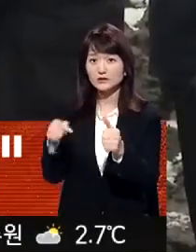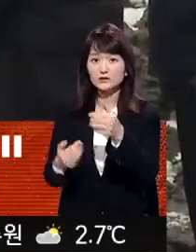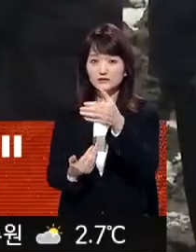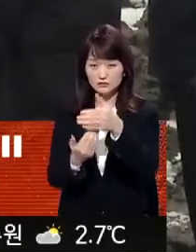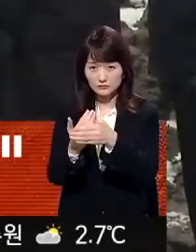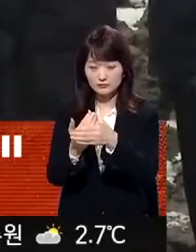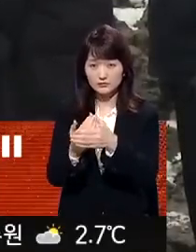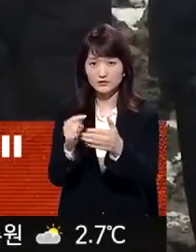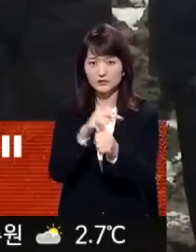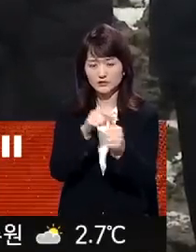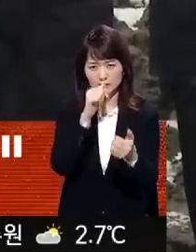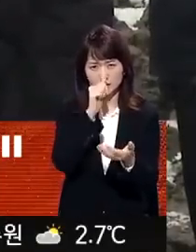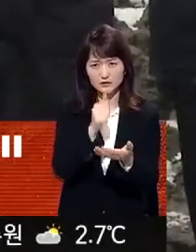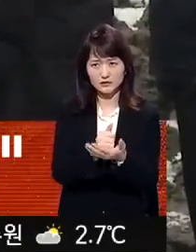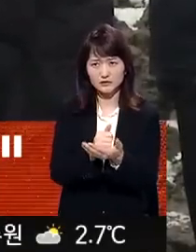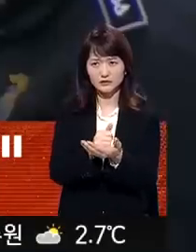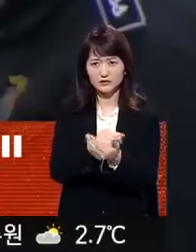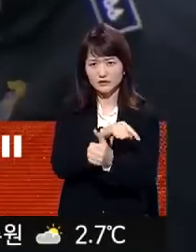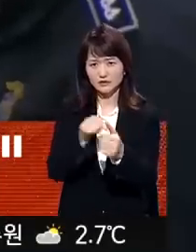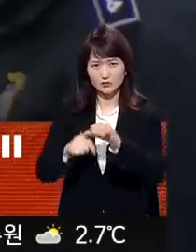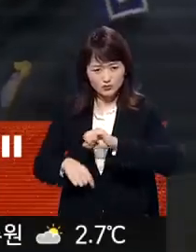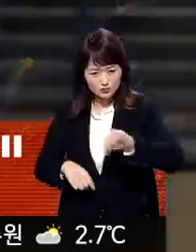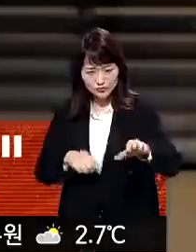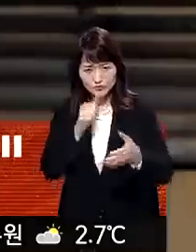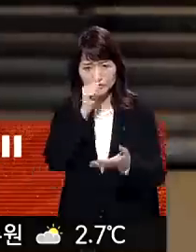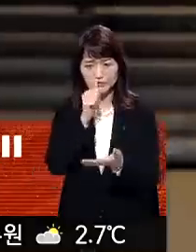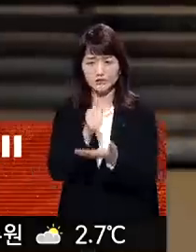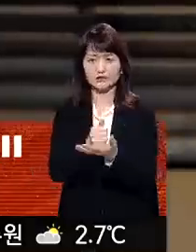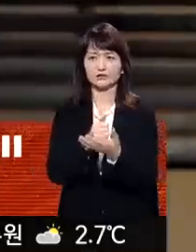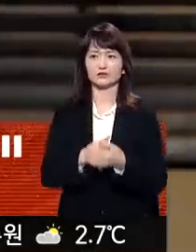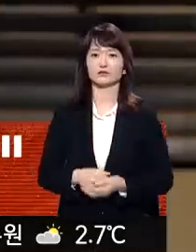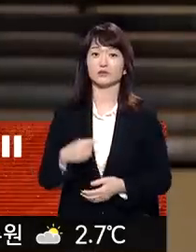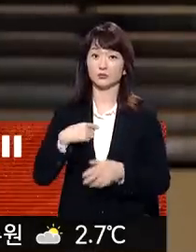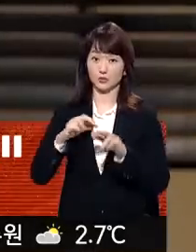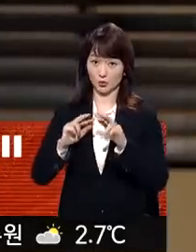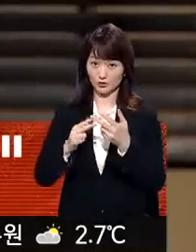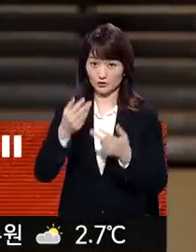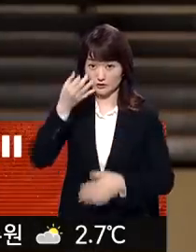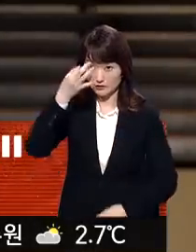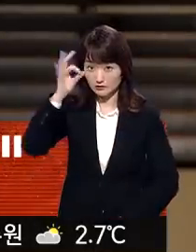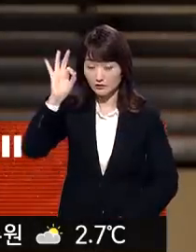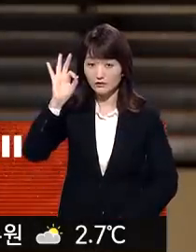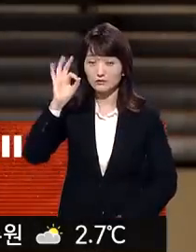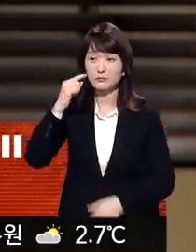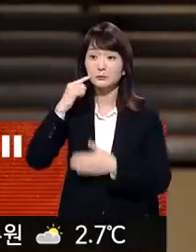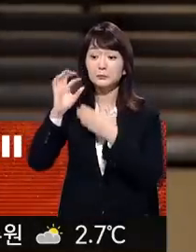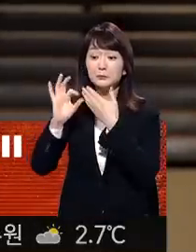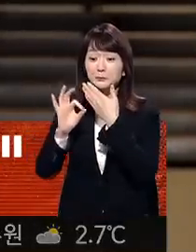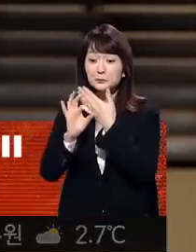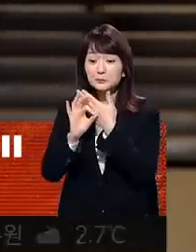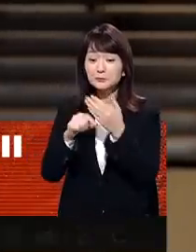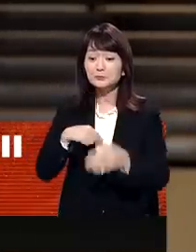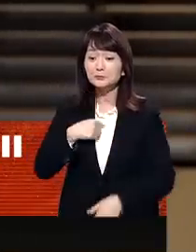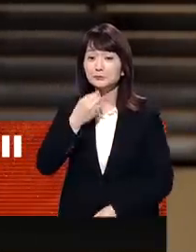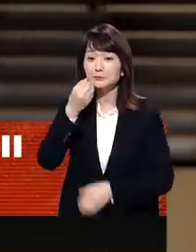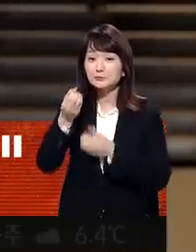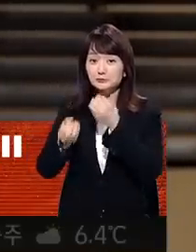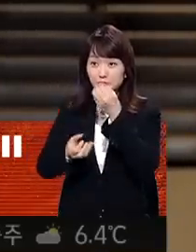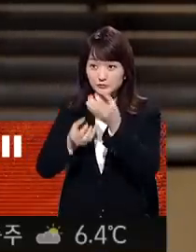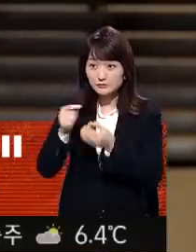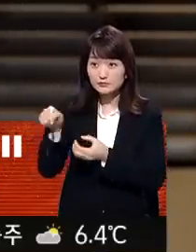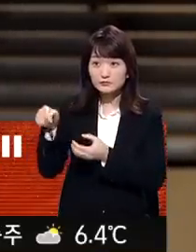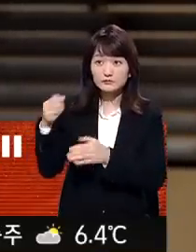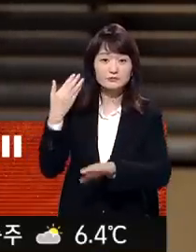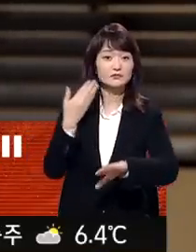살인죄랑 사체유기죄를 지금 기소를 해놓은 상황인데 본인은 인정을 했어요. 근데 만약에 자백만 있다 그러면